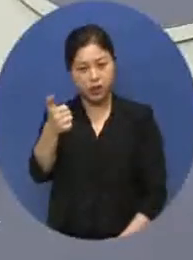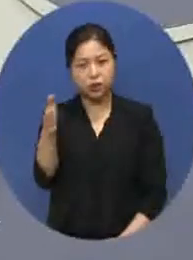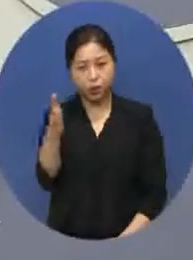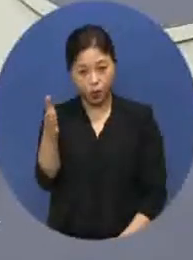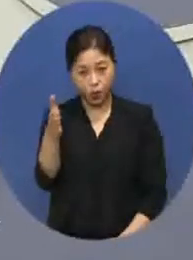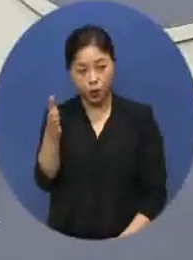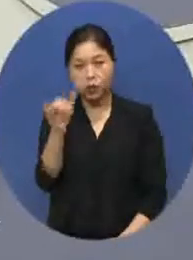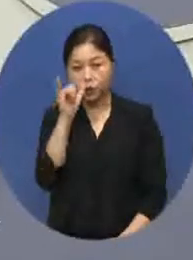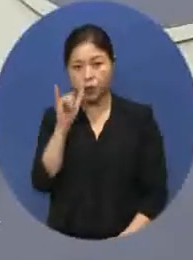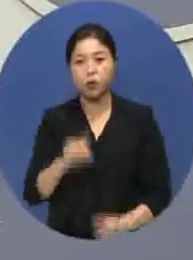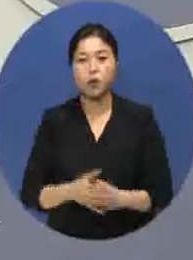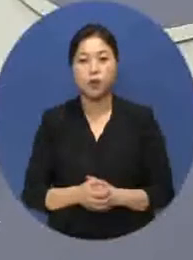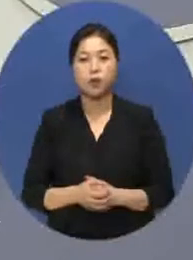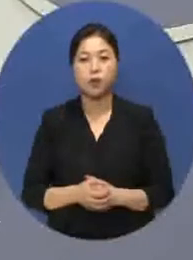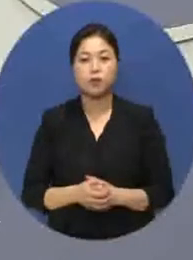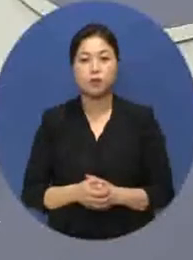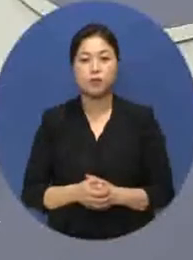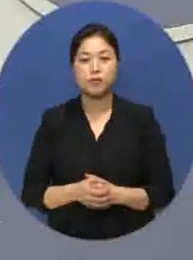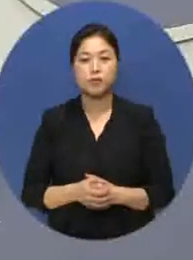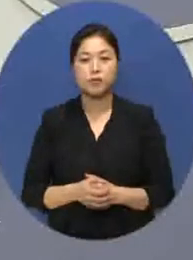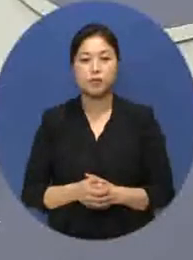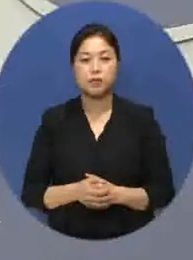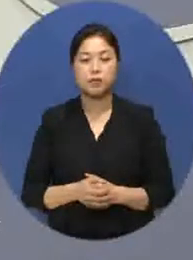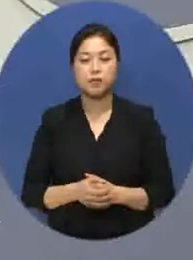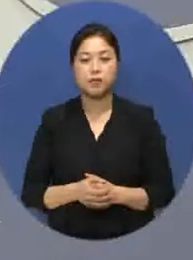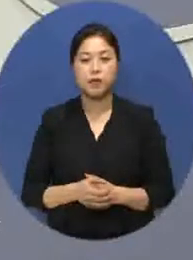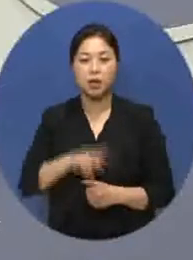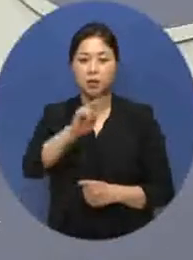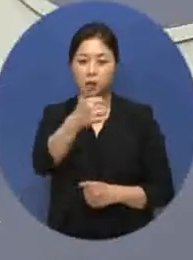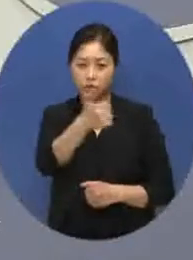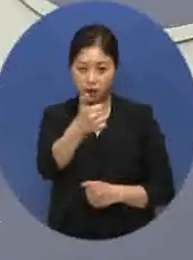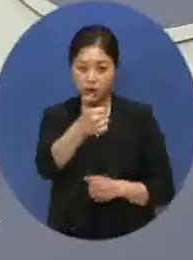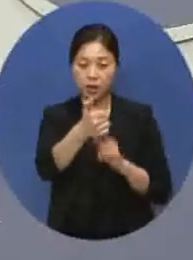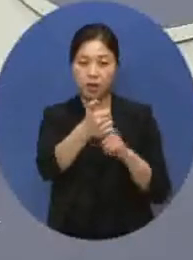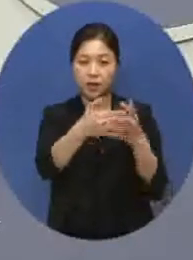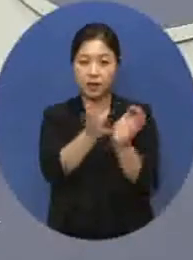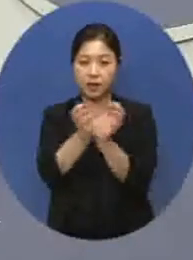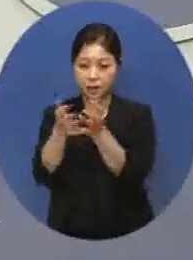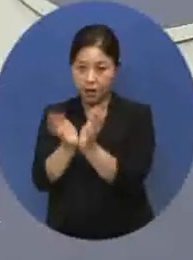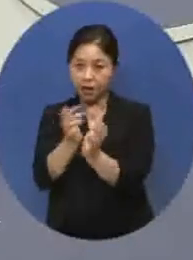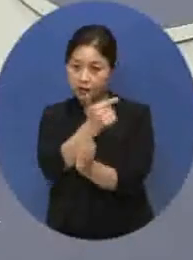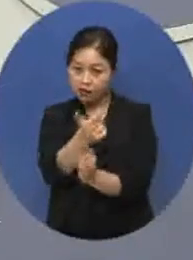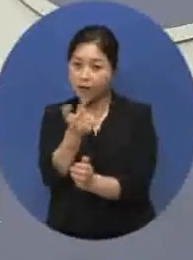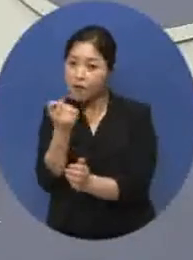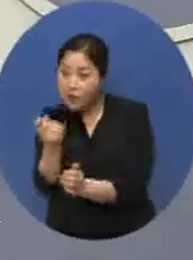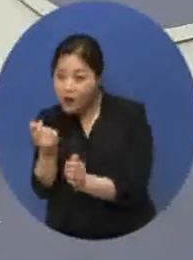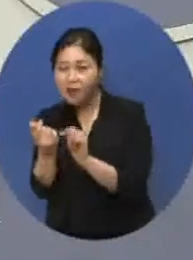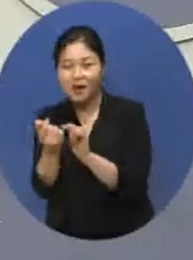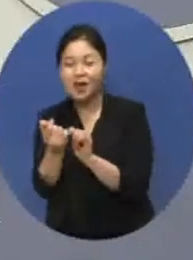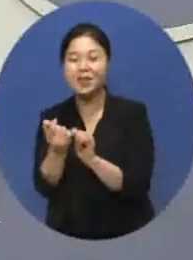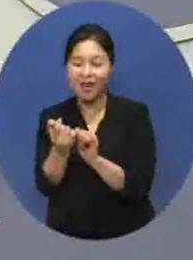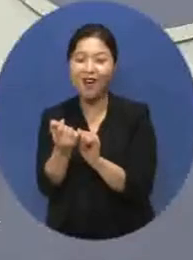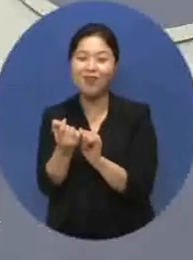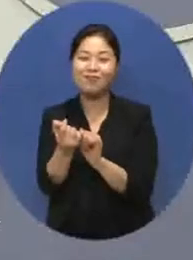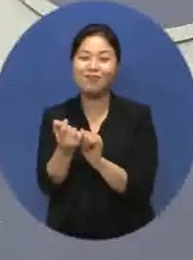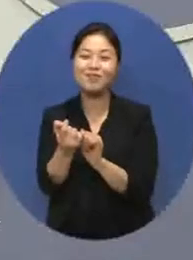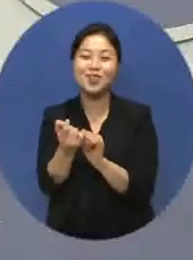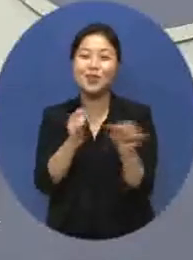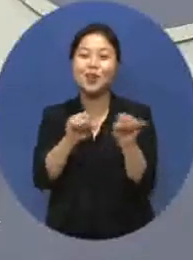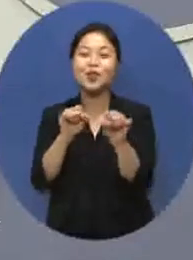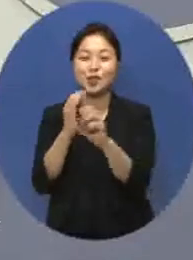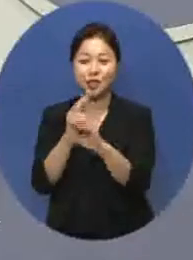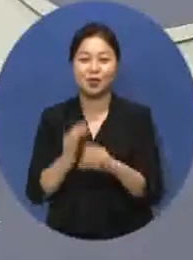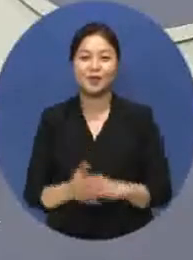250개 정도가 보이고 있고요. 예. 단체에서 한 250개 정도가 크던 작던 이렇게 활동을 하고 있습니다. 그러니까